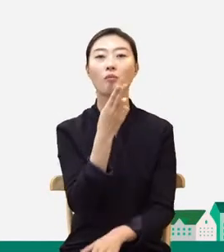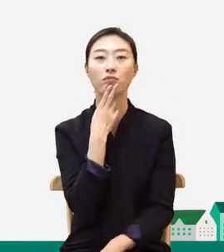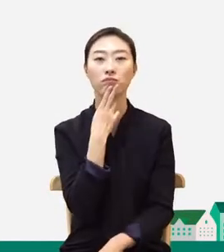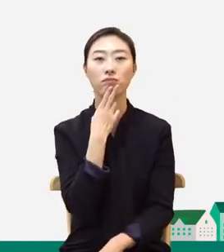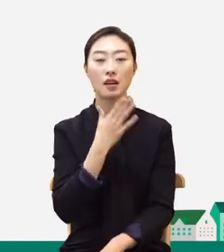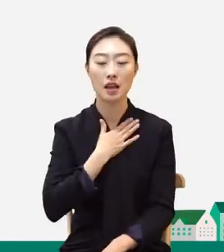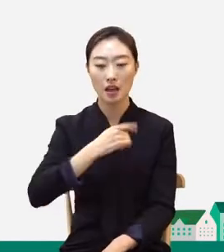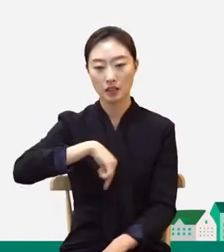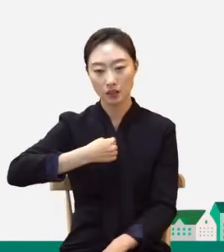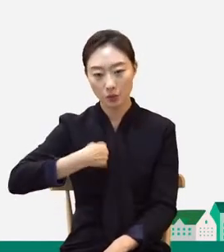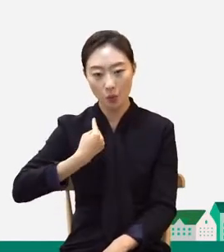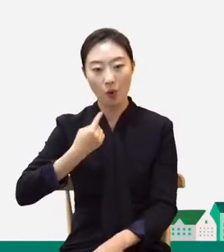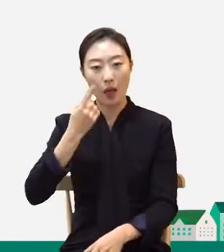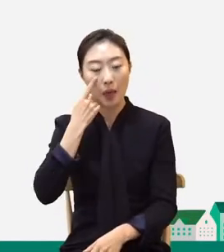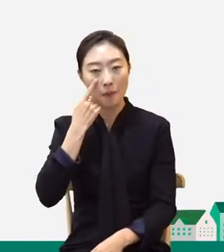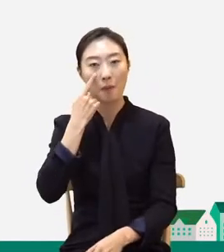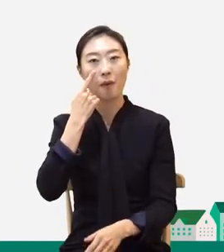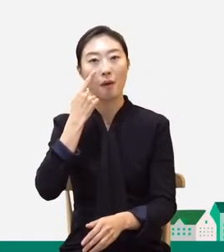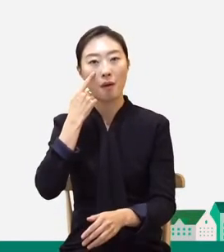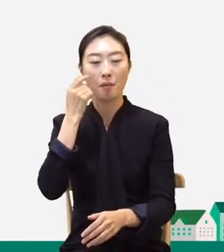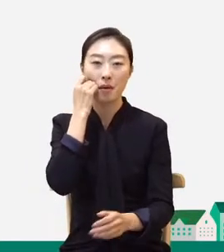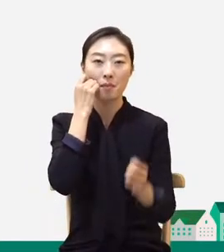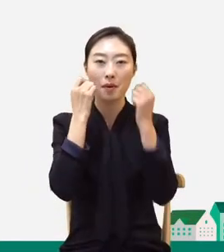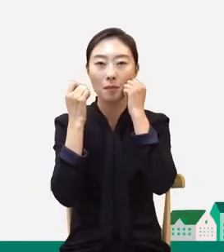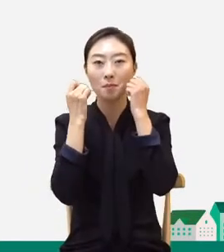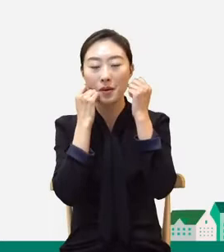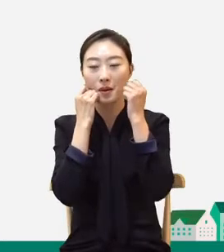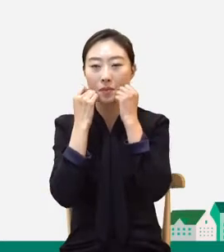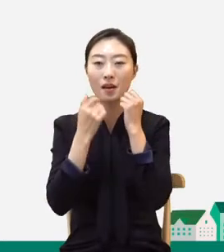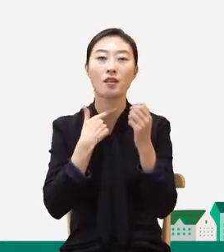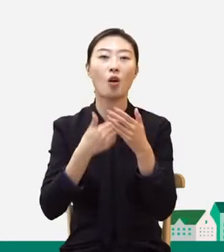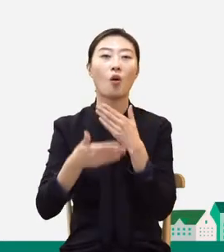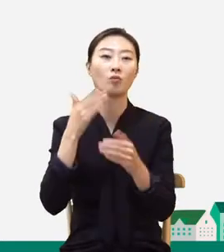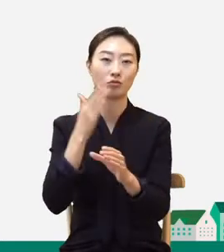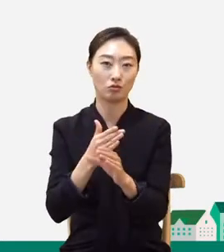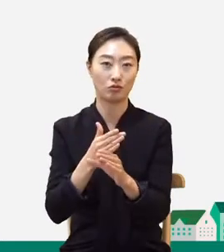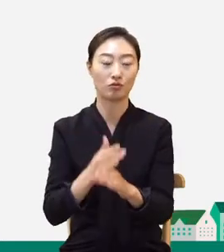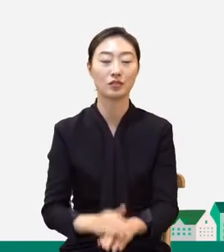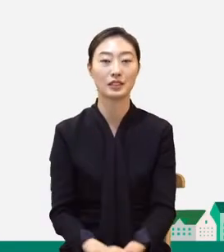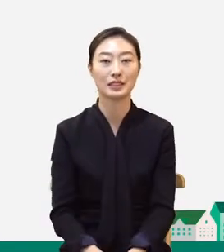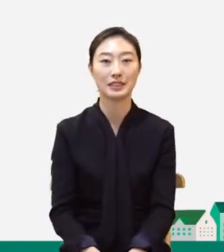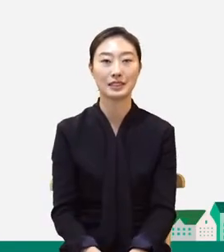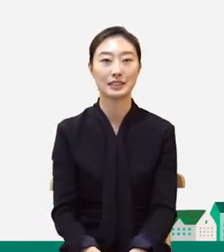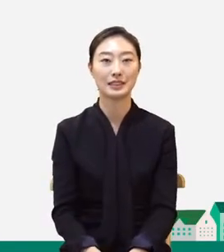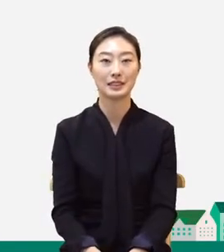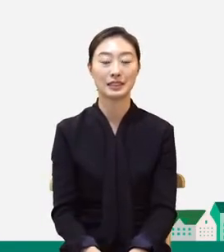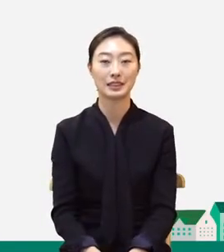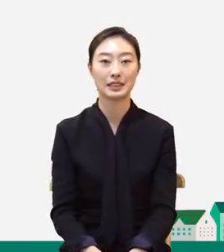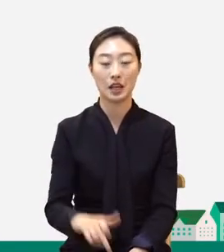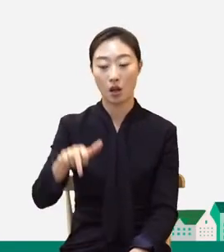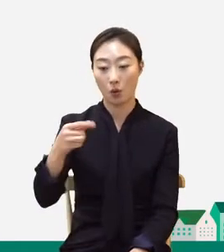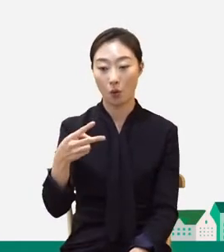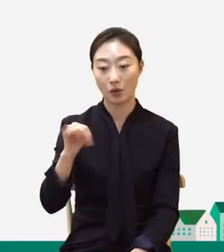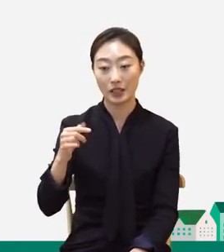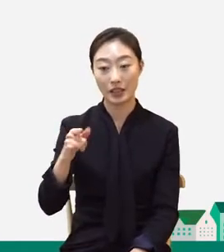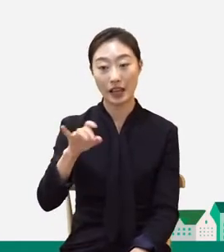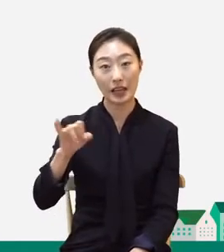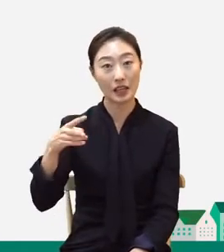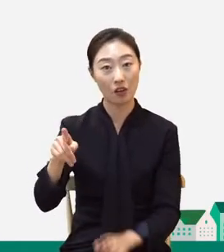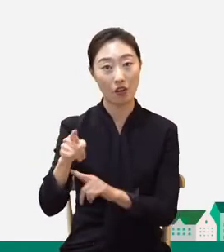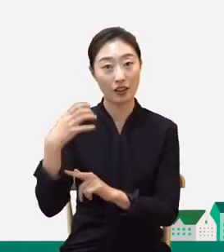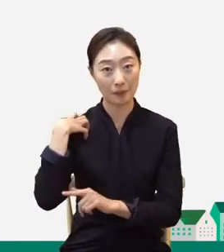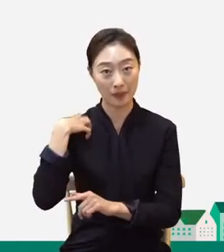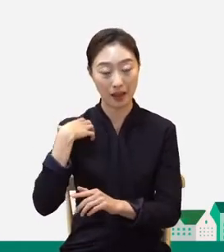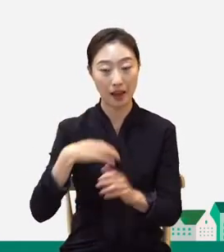그런 것들을 좀 체크할 수밖에 없었어요. 그래서 저희 코디네이터의 하루에 출근해서 일과를